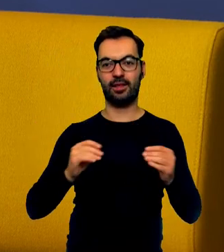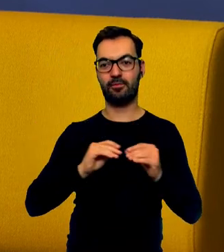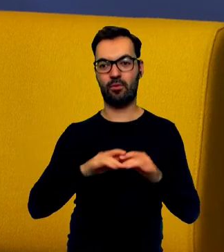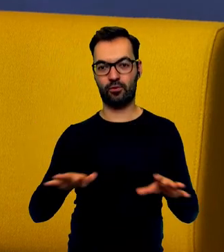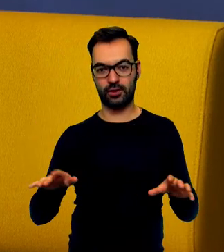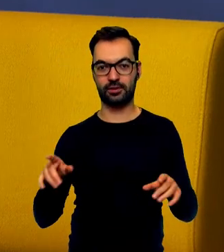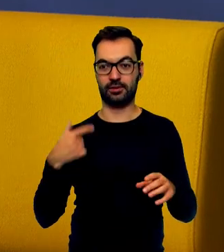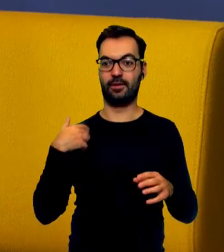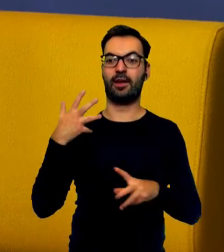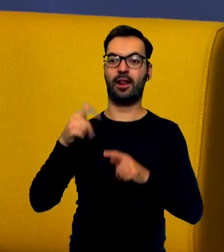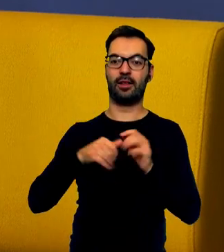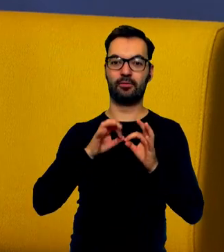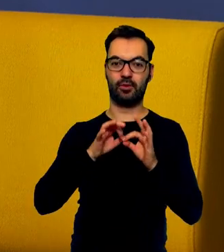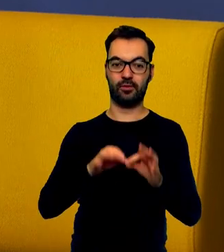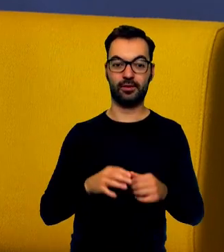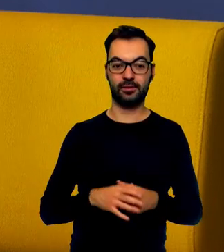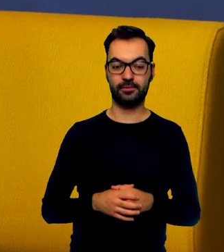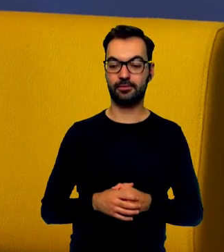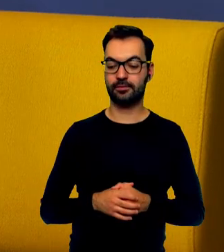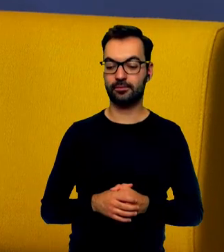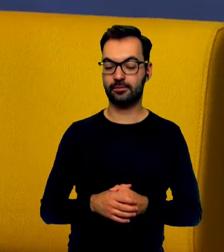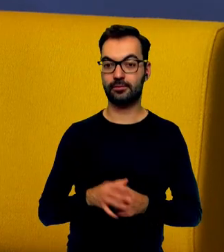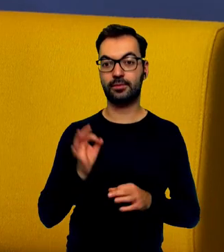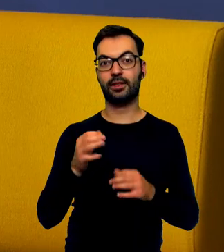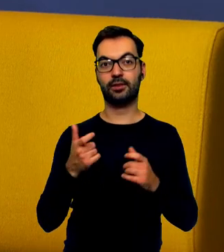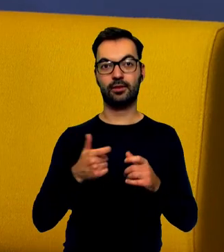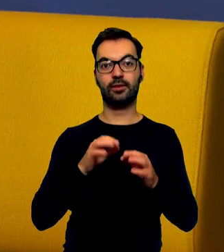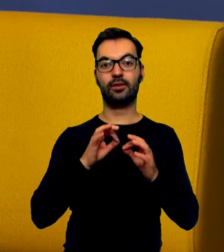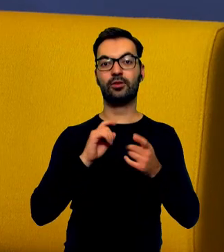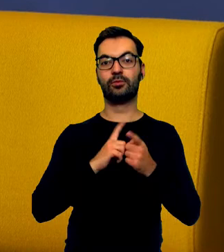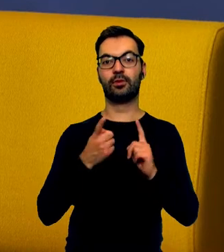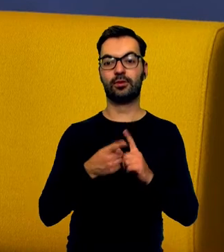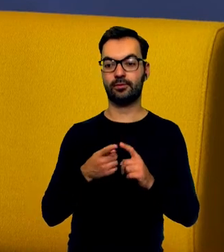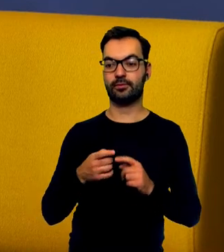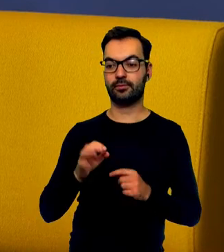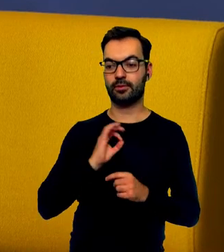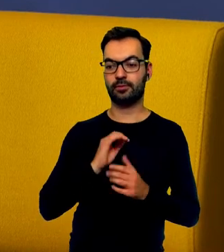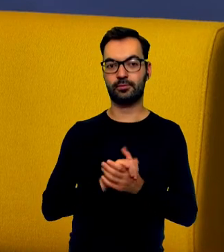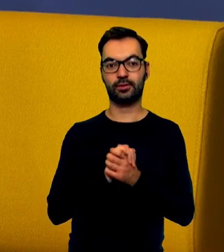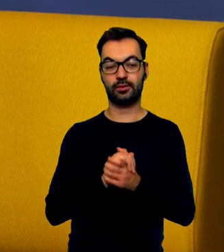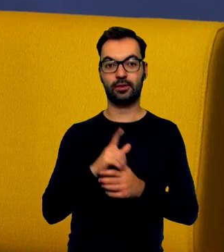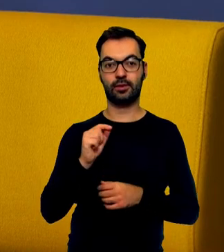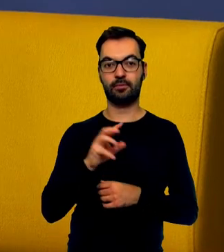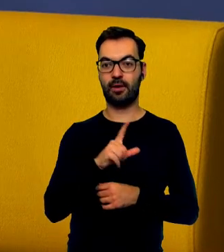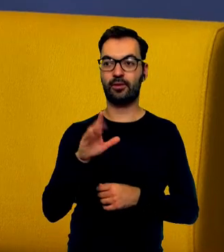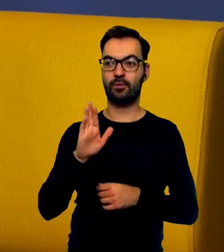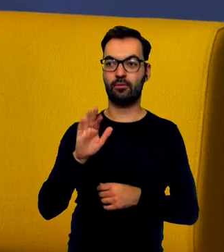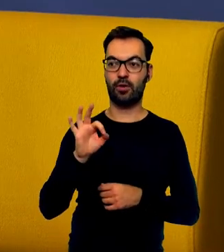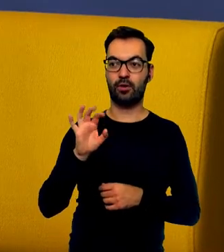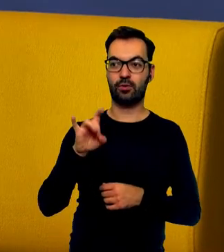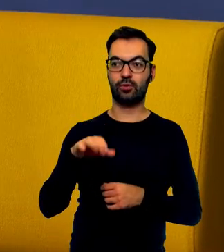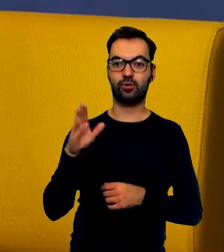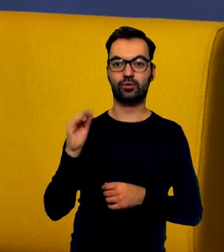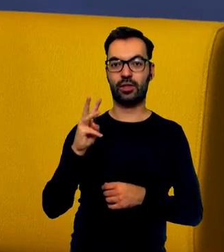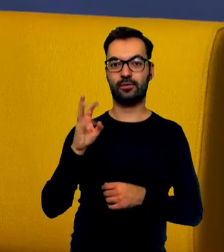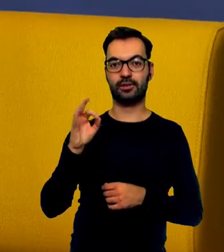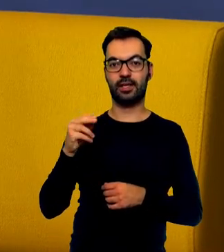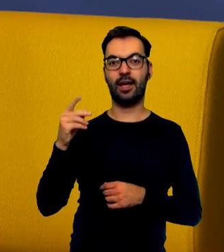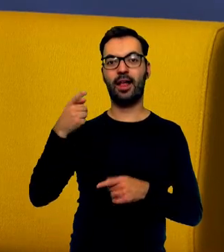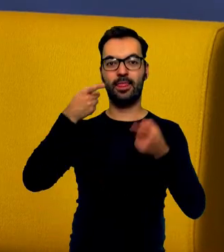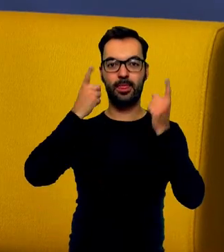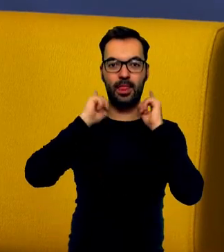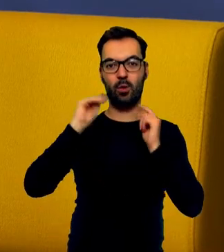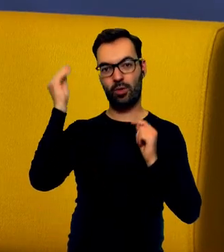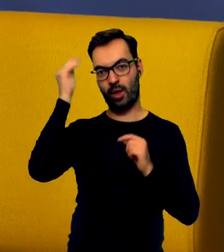Powszechnym, które też od wielu lat prowadzę. Teraz prowadzimy te spotkania z moim przyjacielem Pawłem Boguszewskim, neuronaukowcem